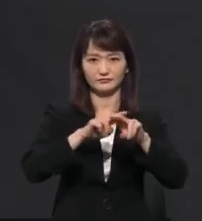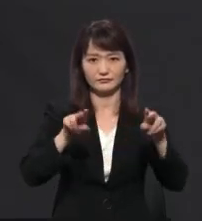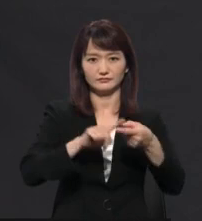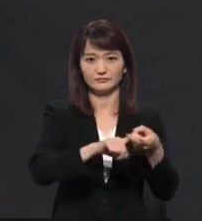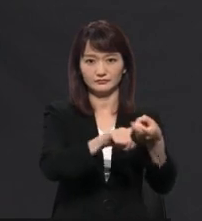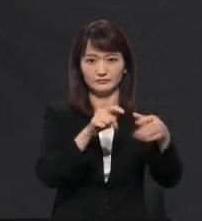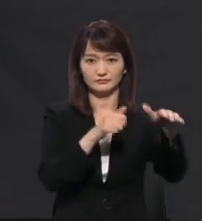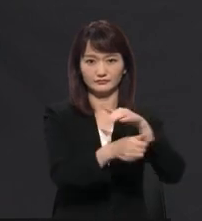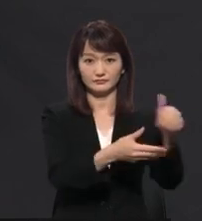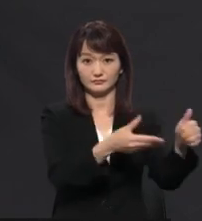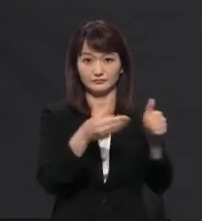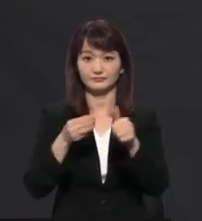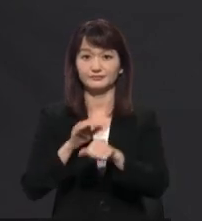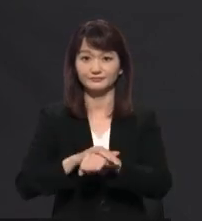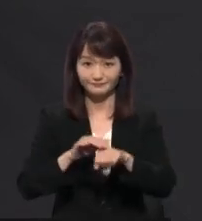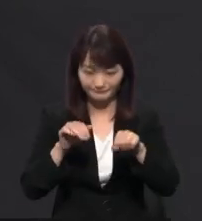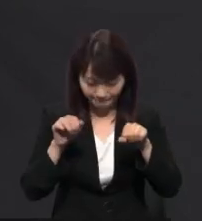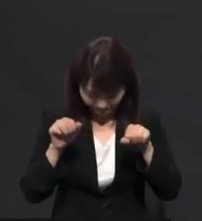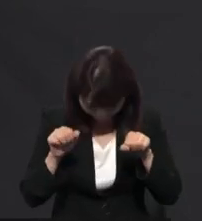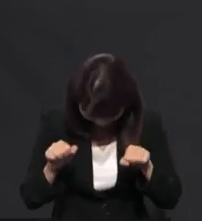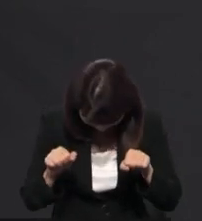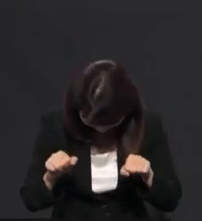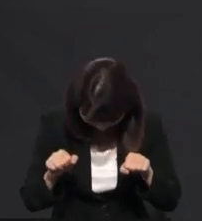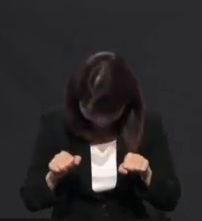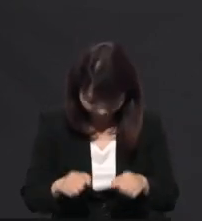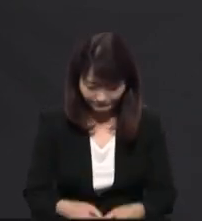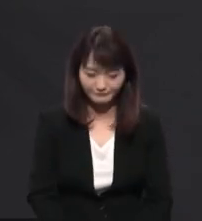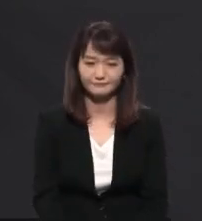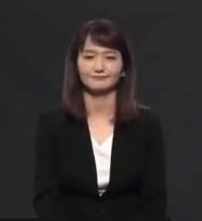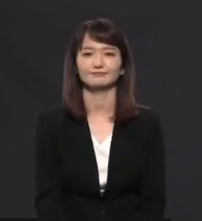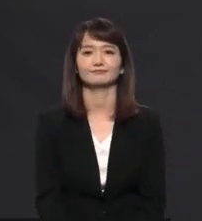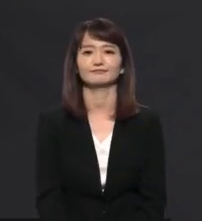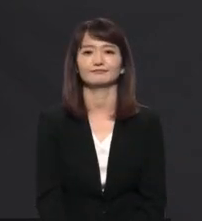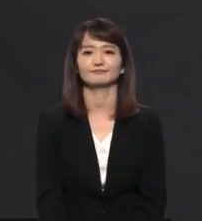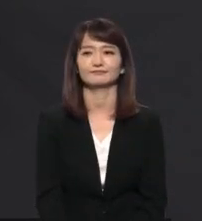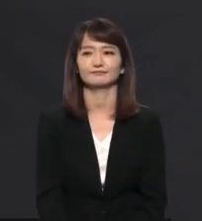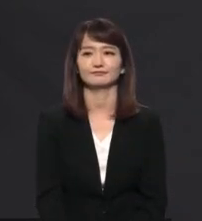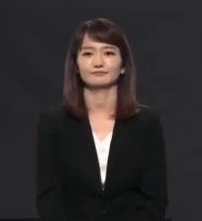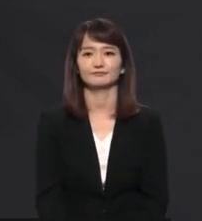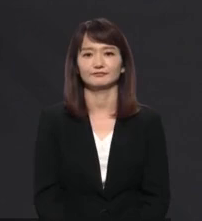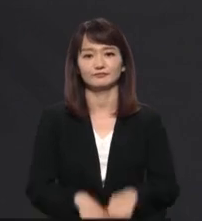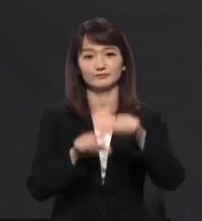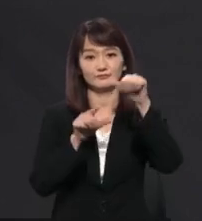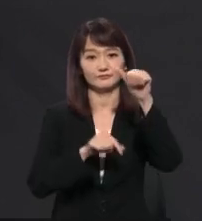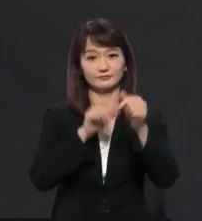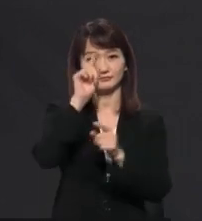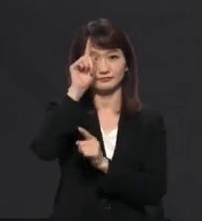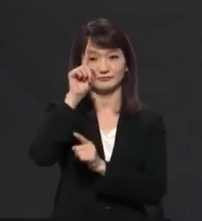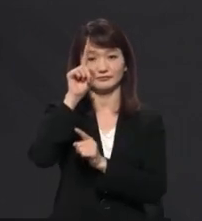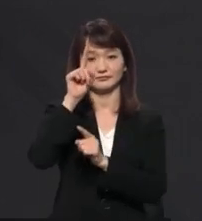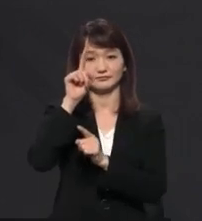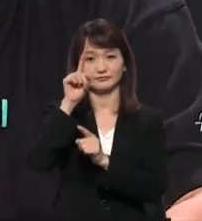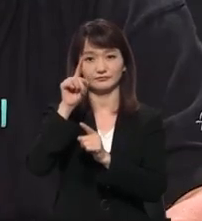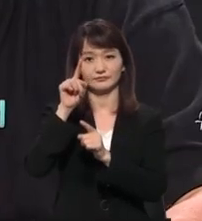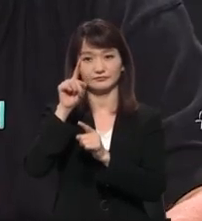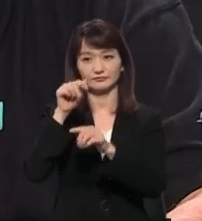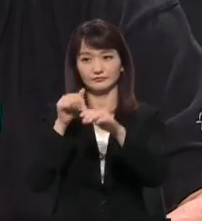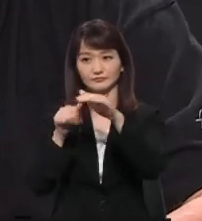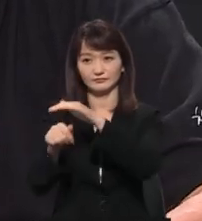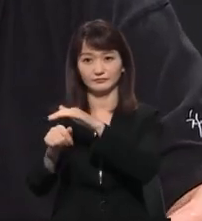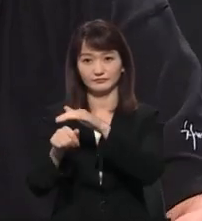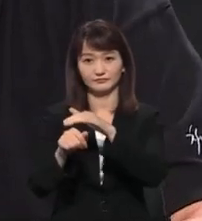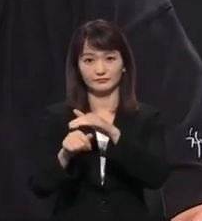스튜디오에 모셨습니다 안녕하십니까 예 안녕하십니까 오랜만입니다 오랜만입니다 제가 5월에 이준석 국민은행 대표와